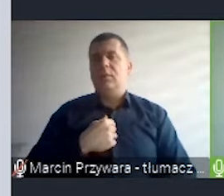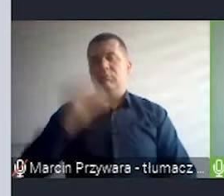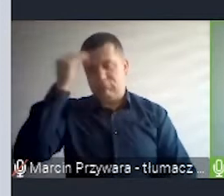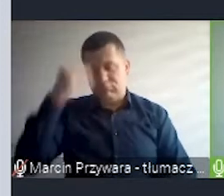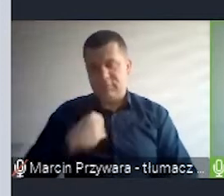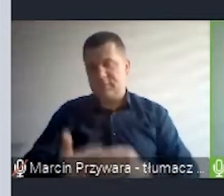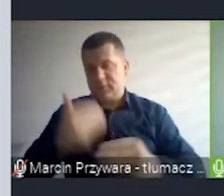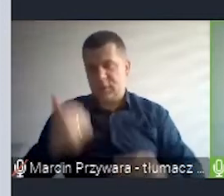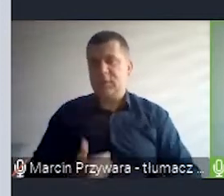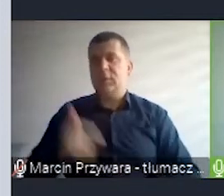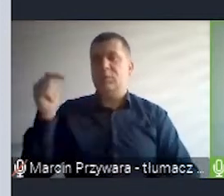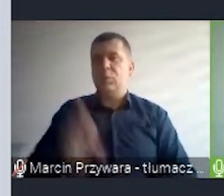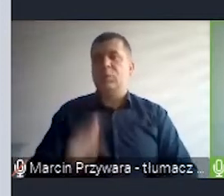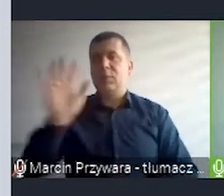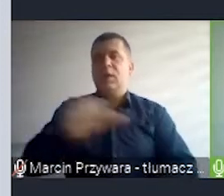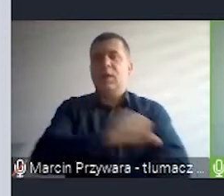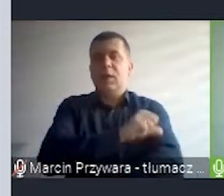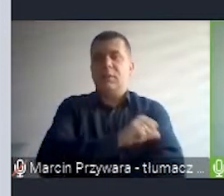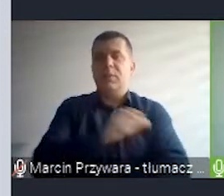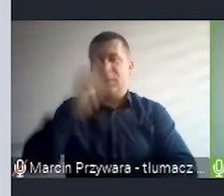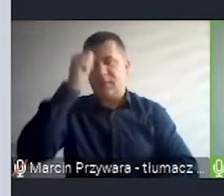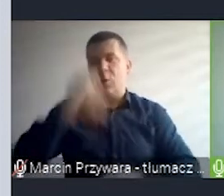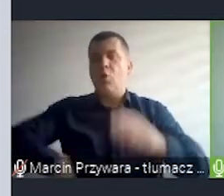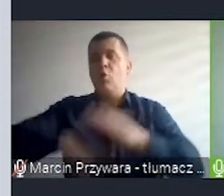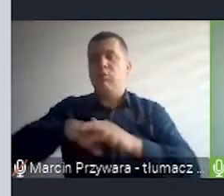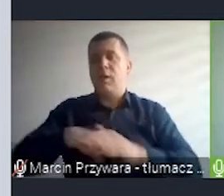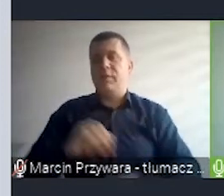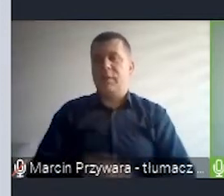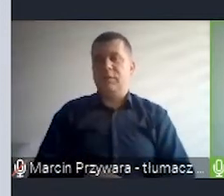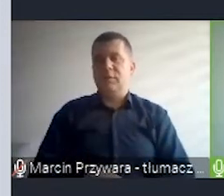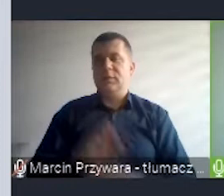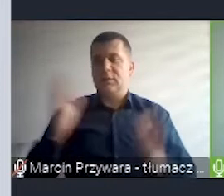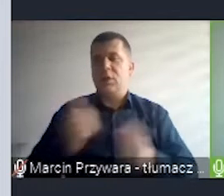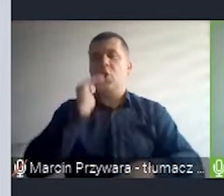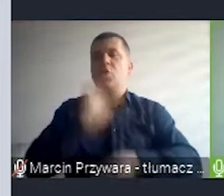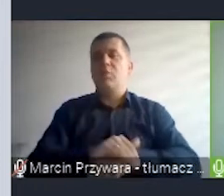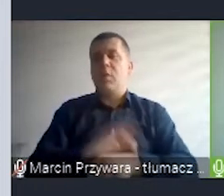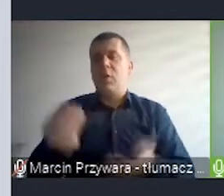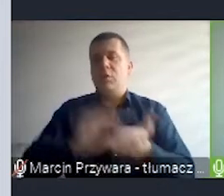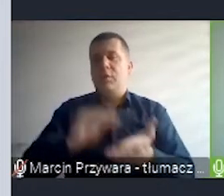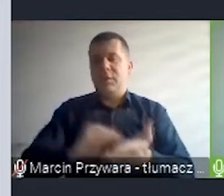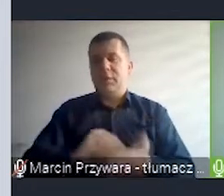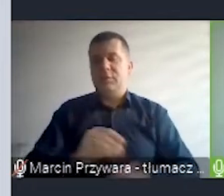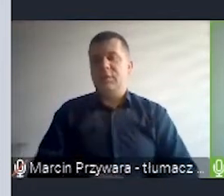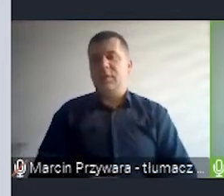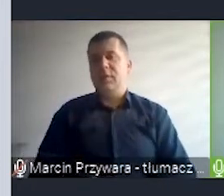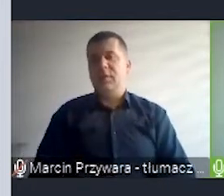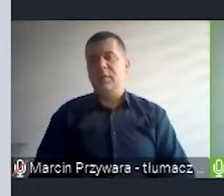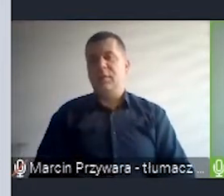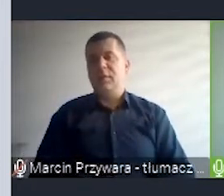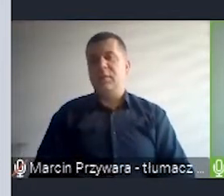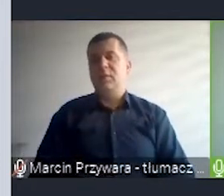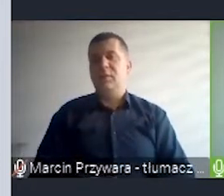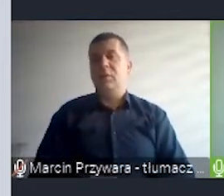kontrolerzy muszą mieć imienne upoważnienia, a znajdziecie w umowach o dofinansowanie. Natomiast trochę się w tym